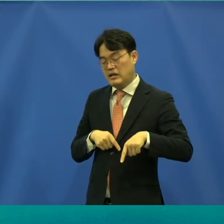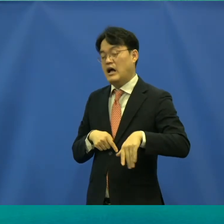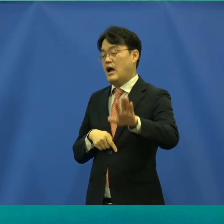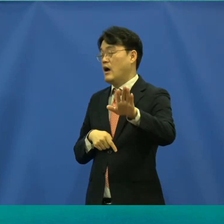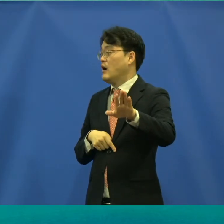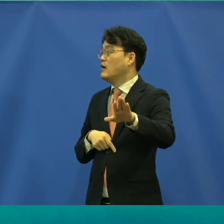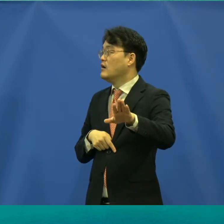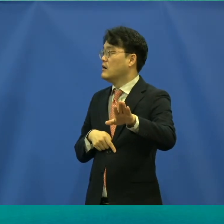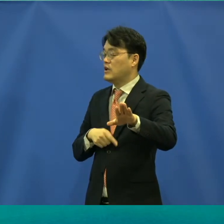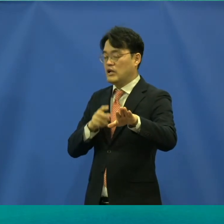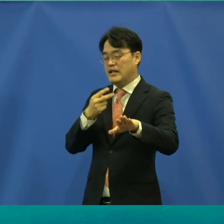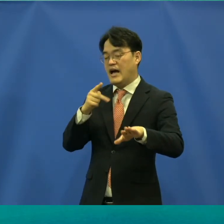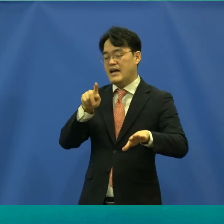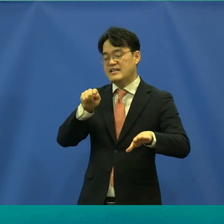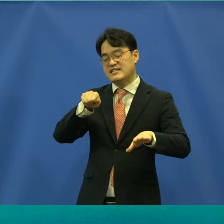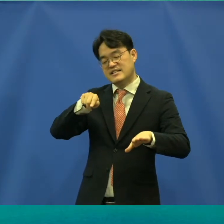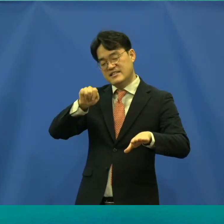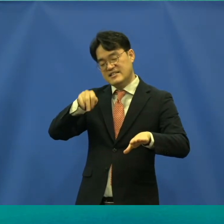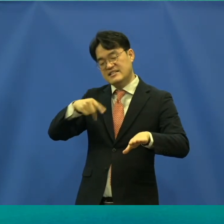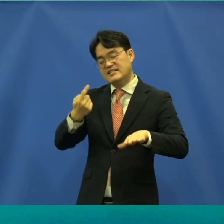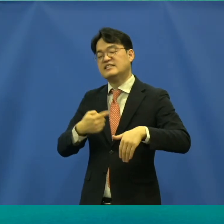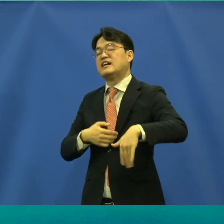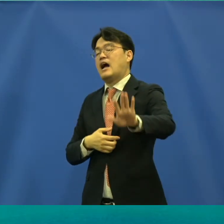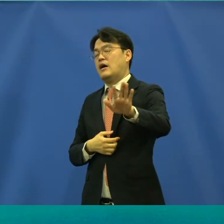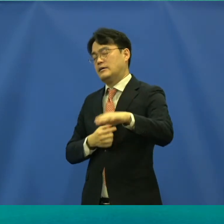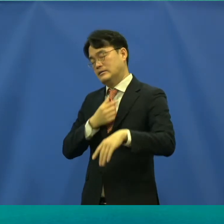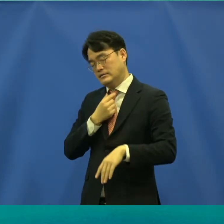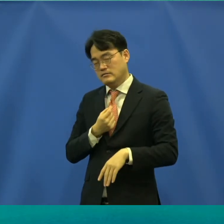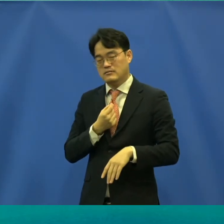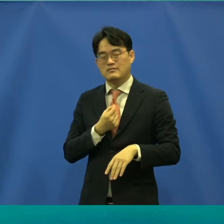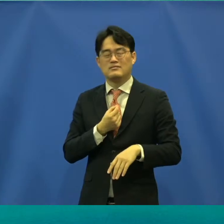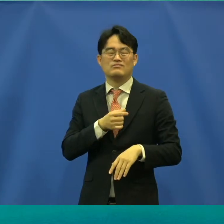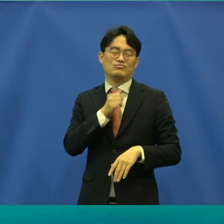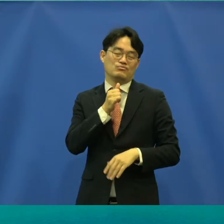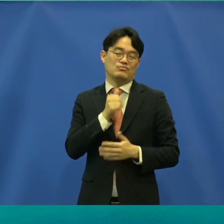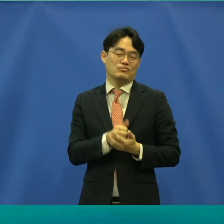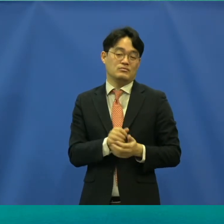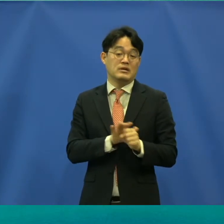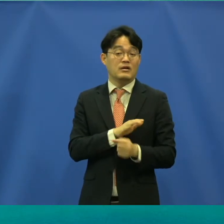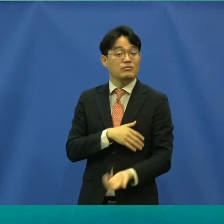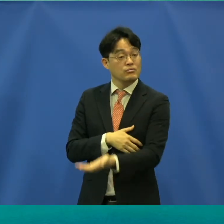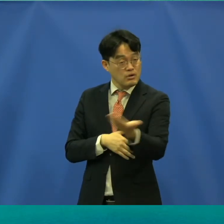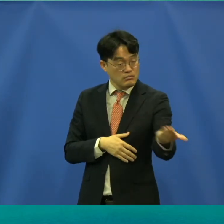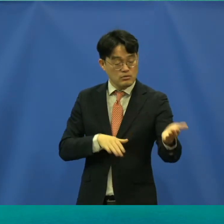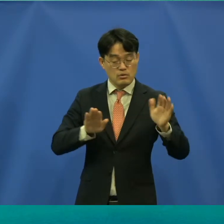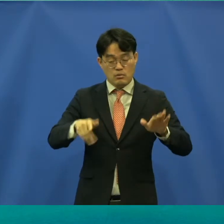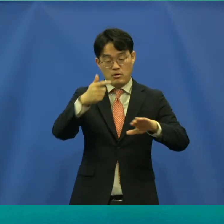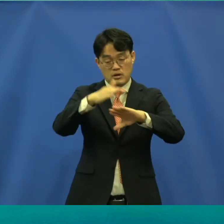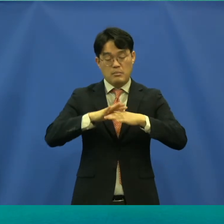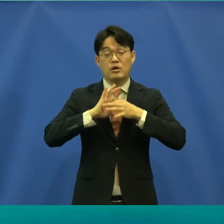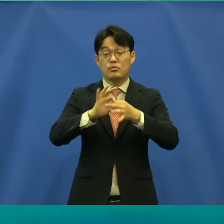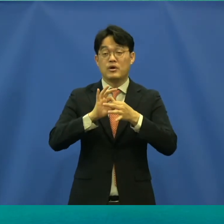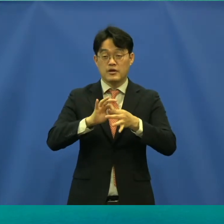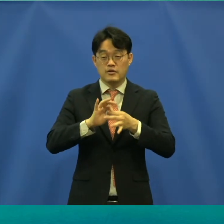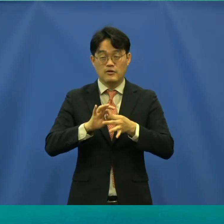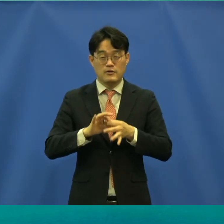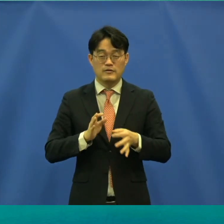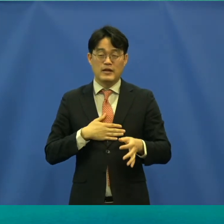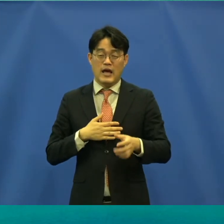사랑하는 성도 여러분, 이번 집회 가운데 이 문제가 청산되고 해결되고